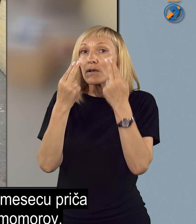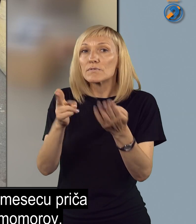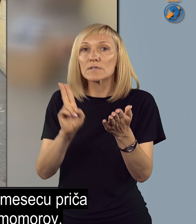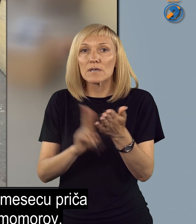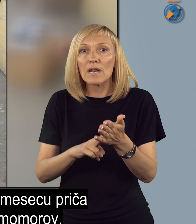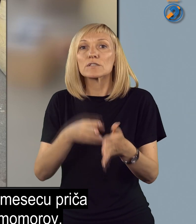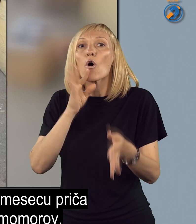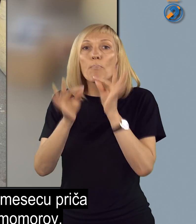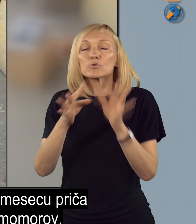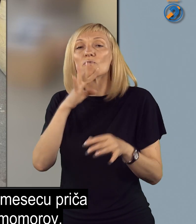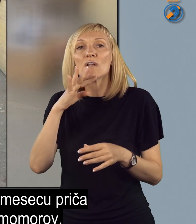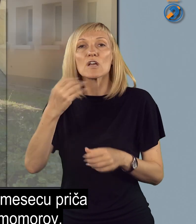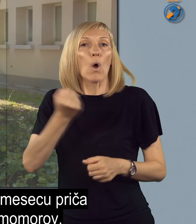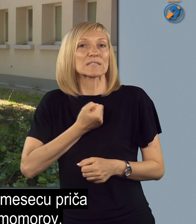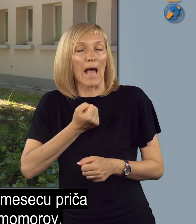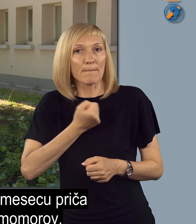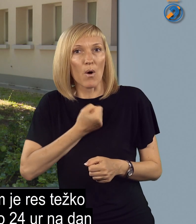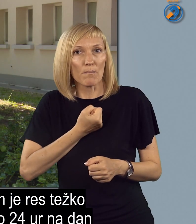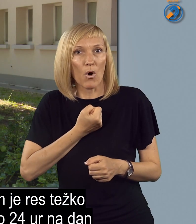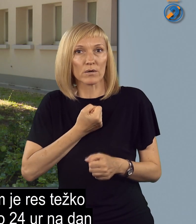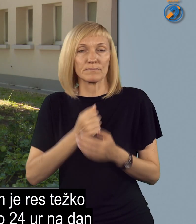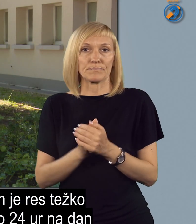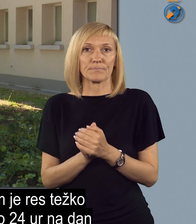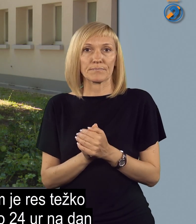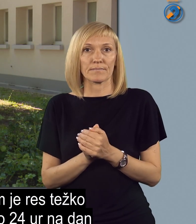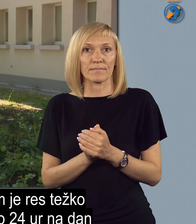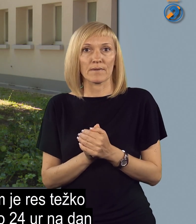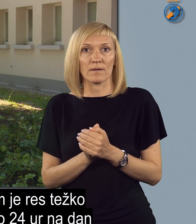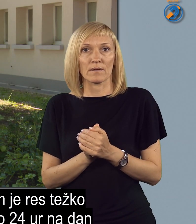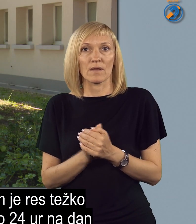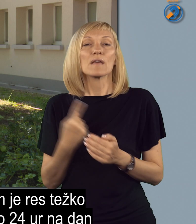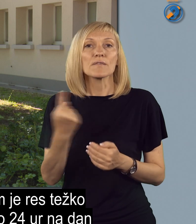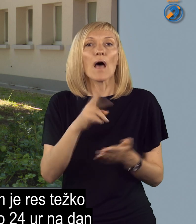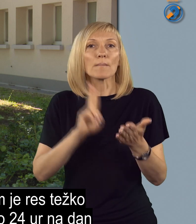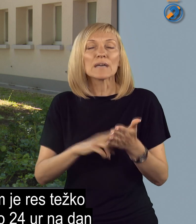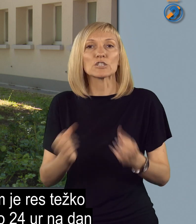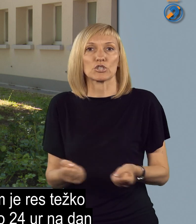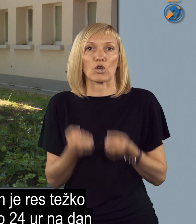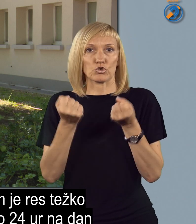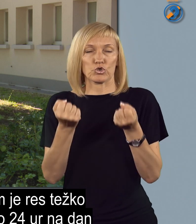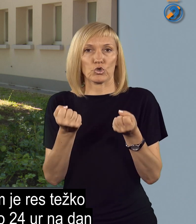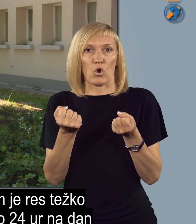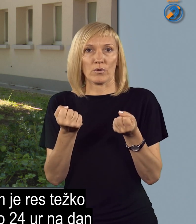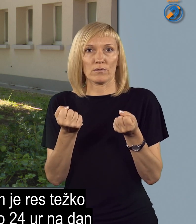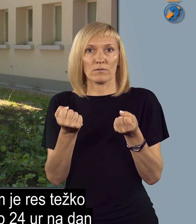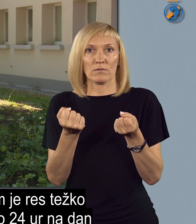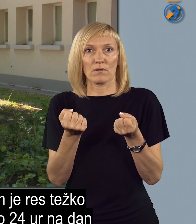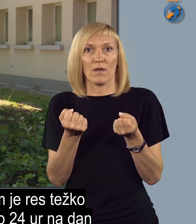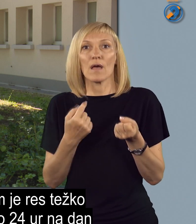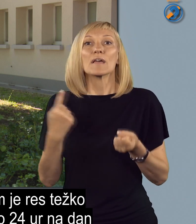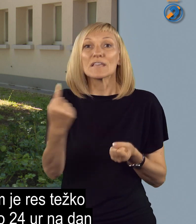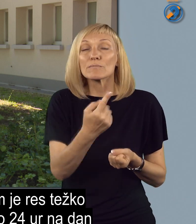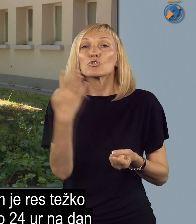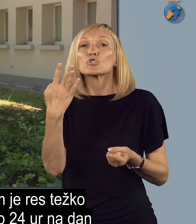priča, veste, tudi poskusom samomorov, tudi samomor. In nam je res težko in smo